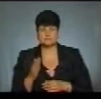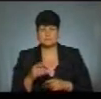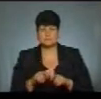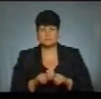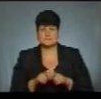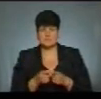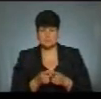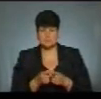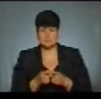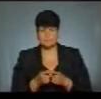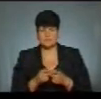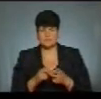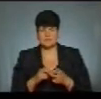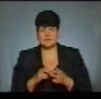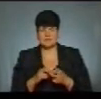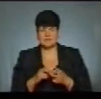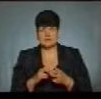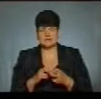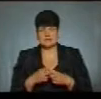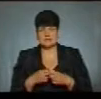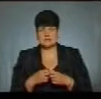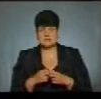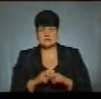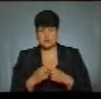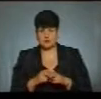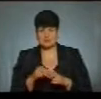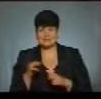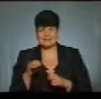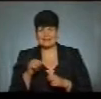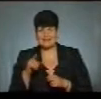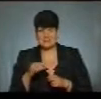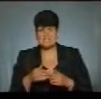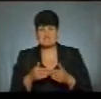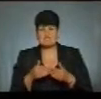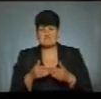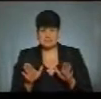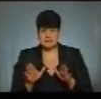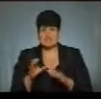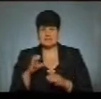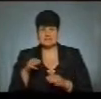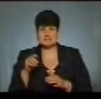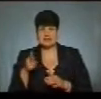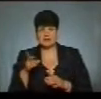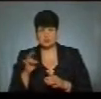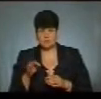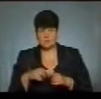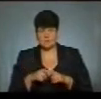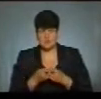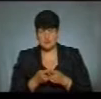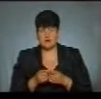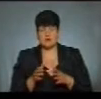перелом кісток тазу, перелом відкритий правого стегна,